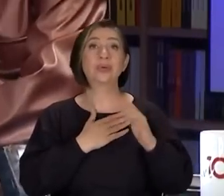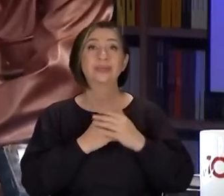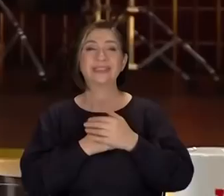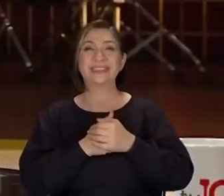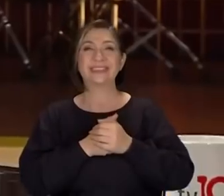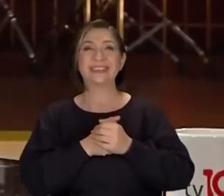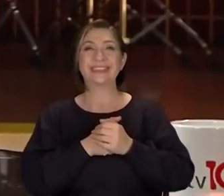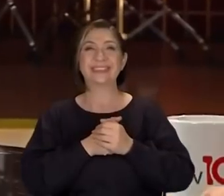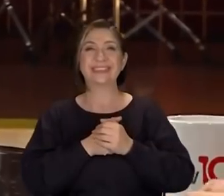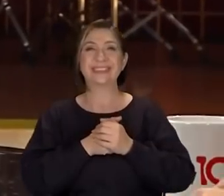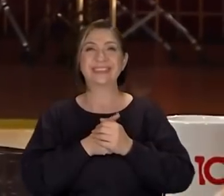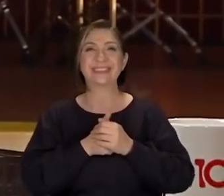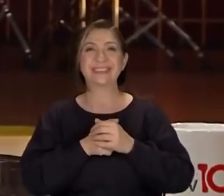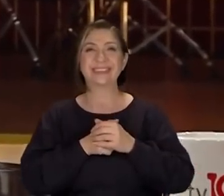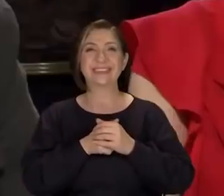çok